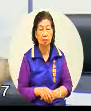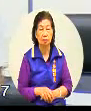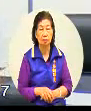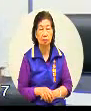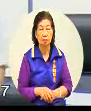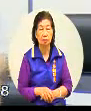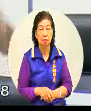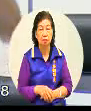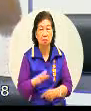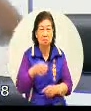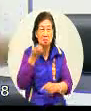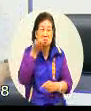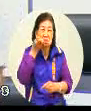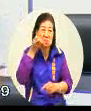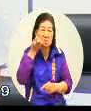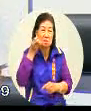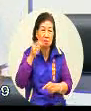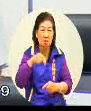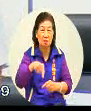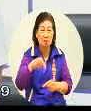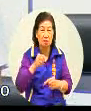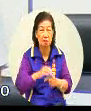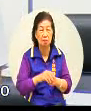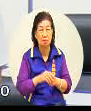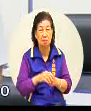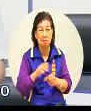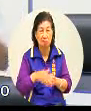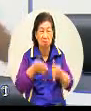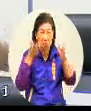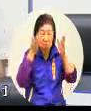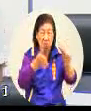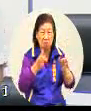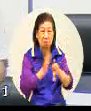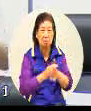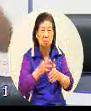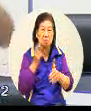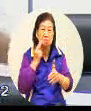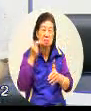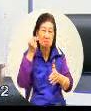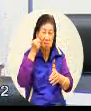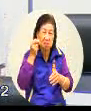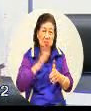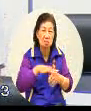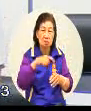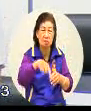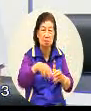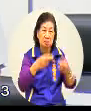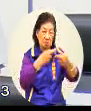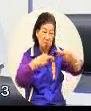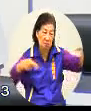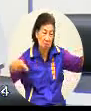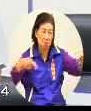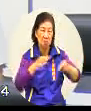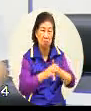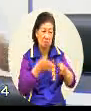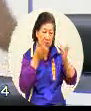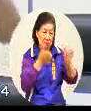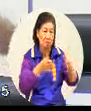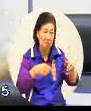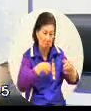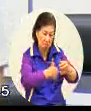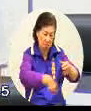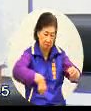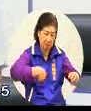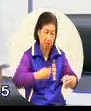你们生产，顶南的铁线工厂的生产水啊，这对人体啊、甲环境吼、哦，